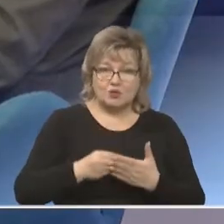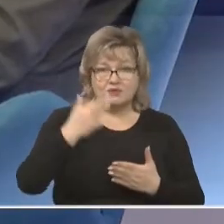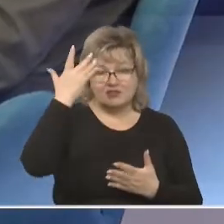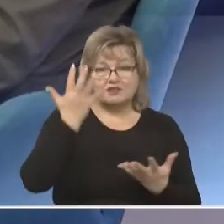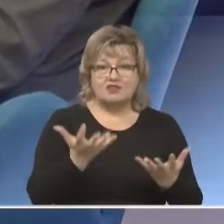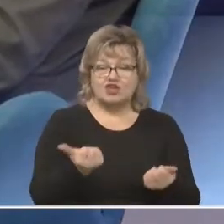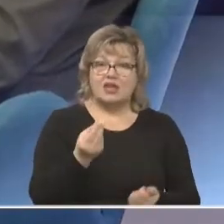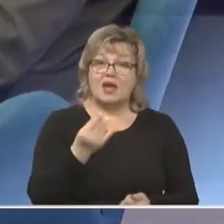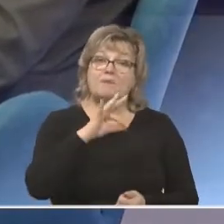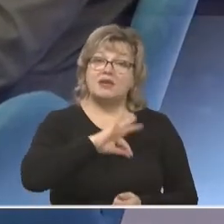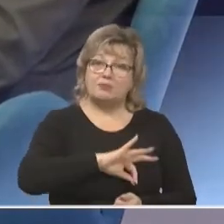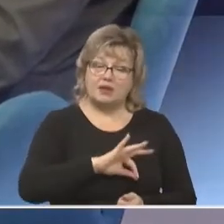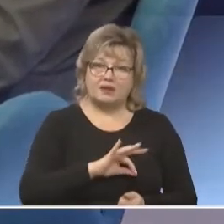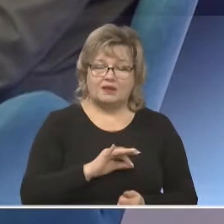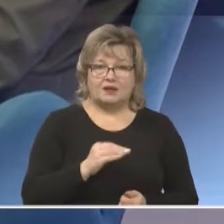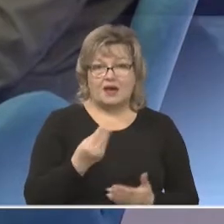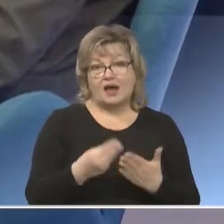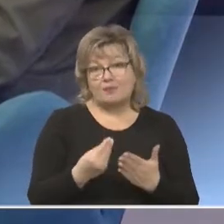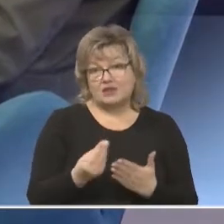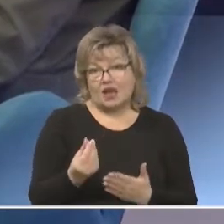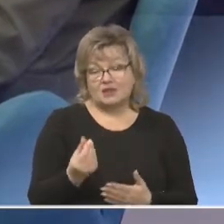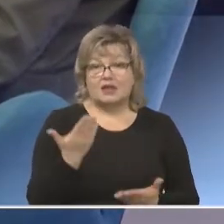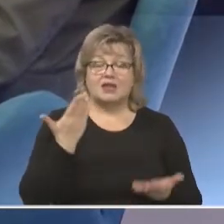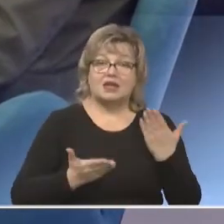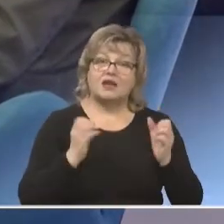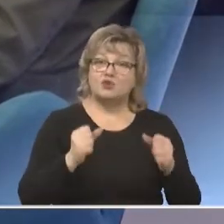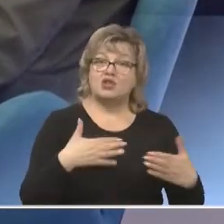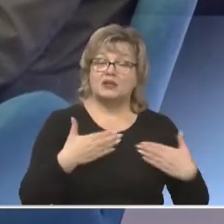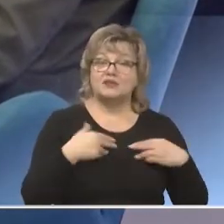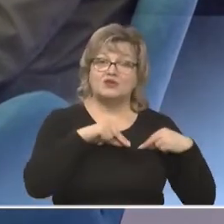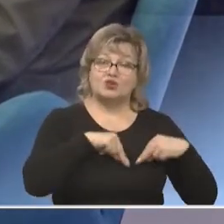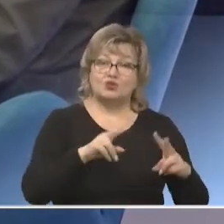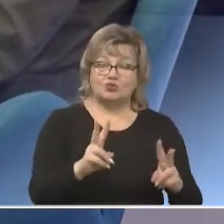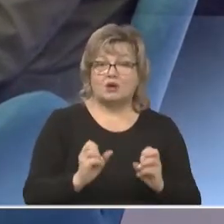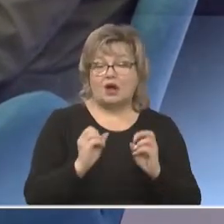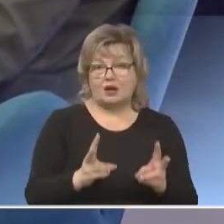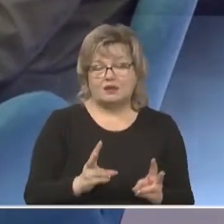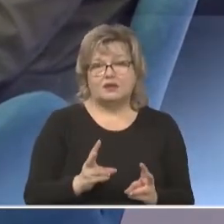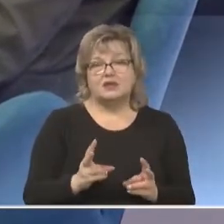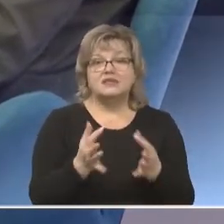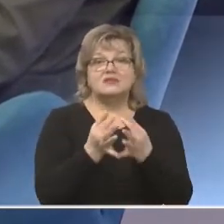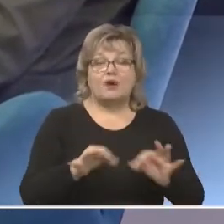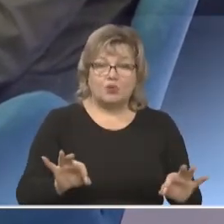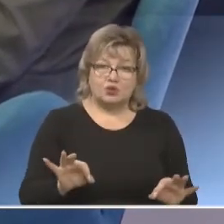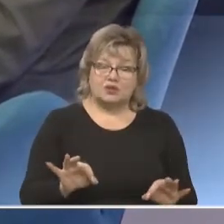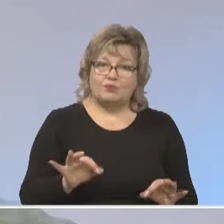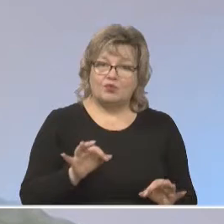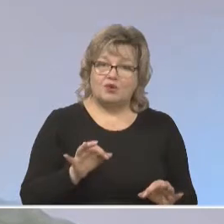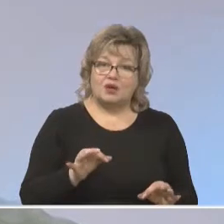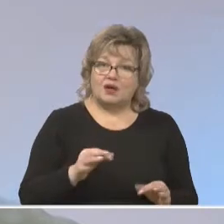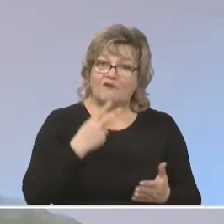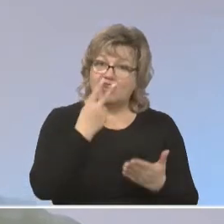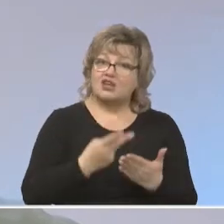извлечения прибыли там, капиталом. Или можно относиться к труду как, ну, там, к свободному выражению